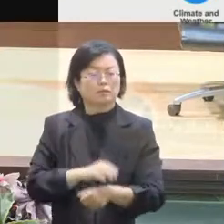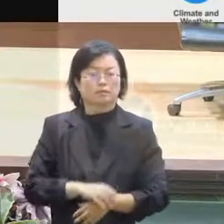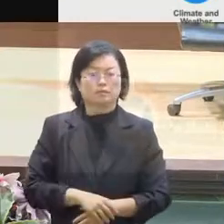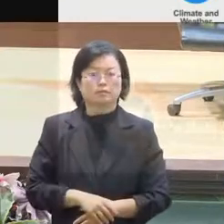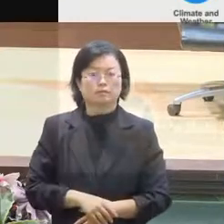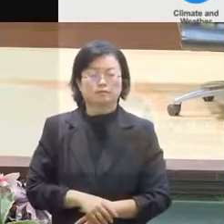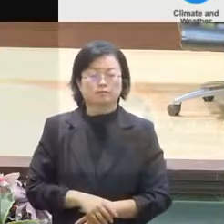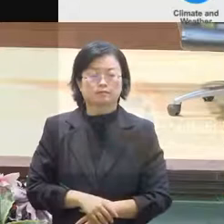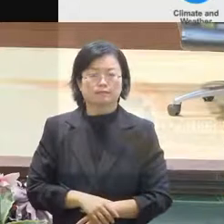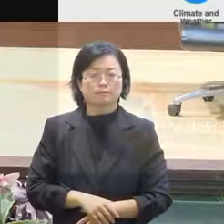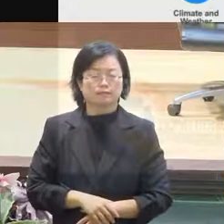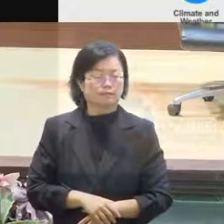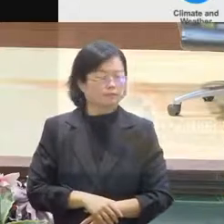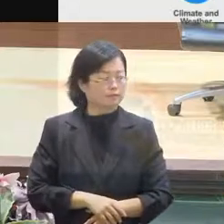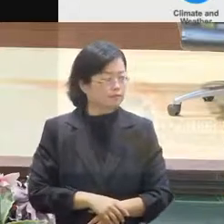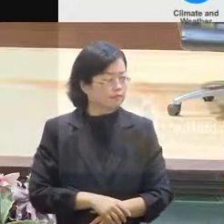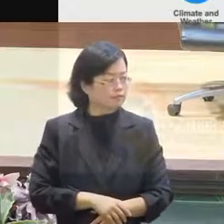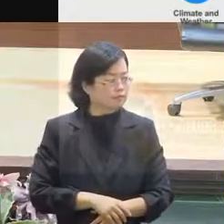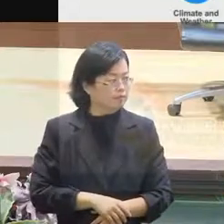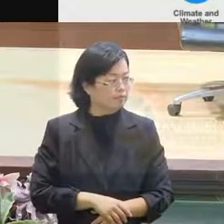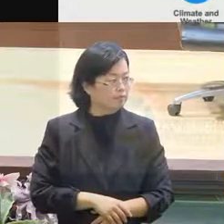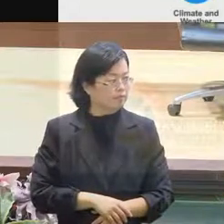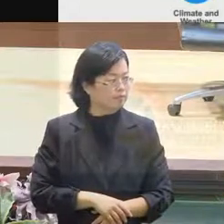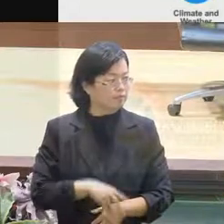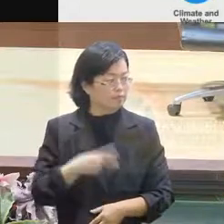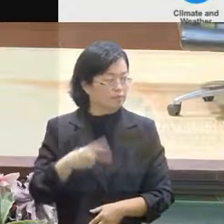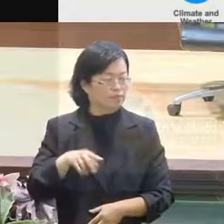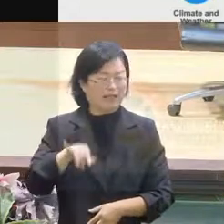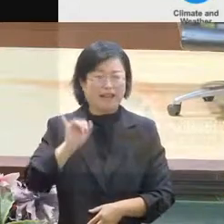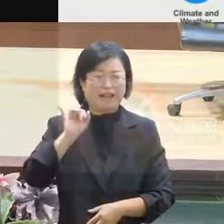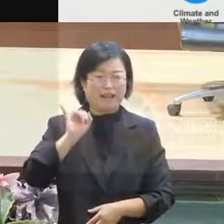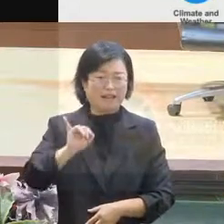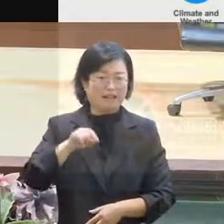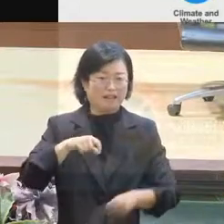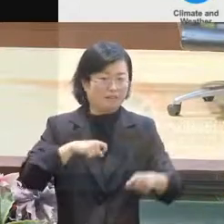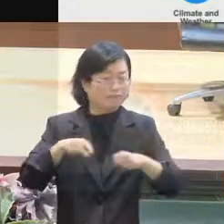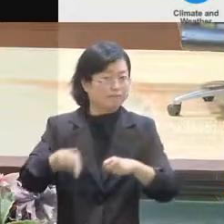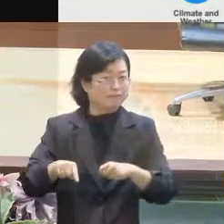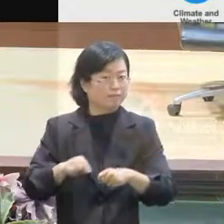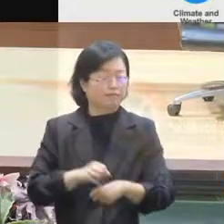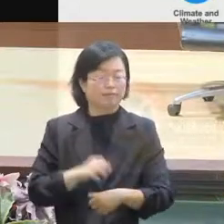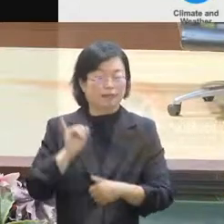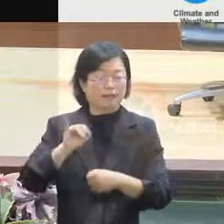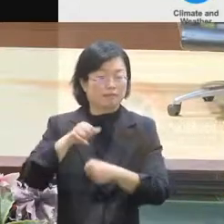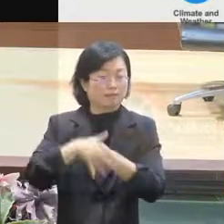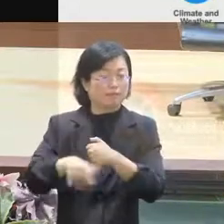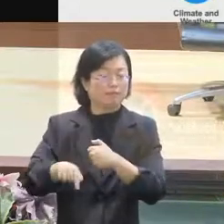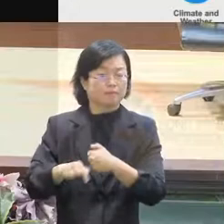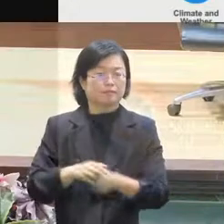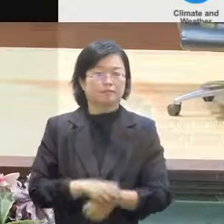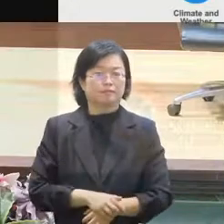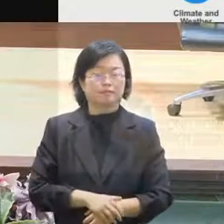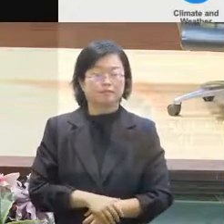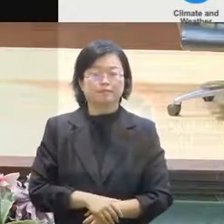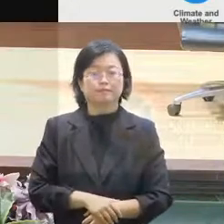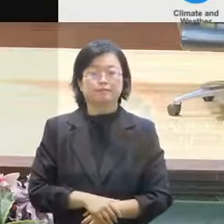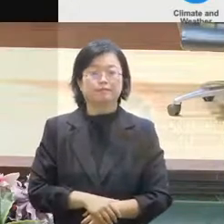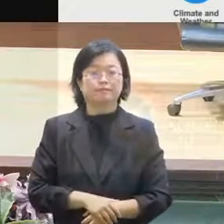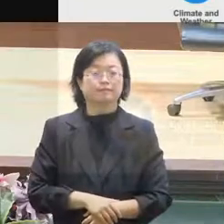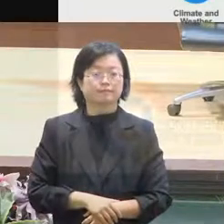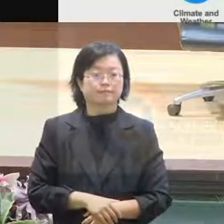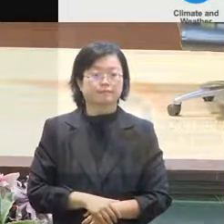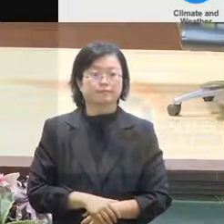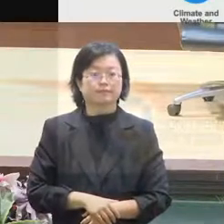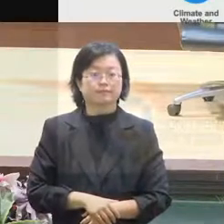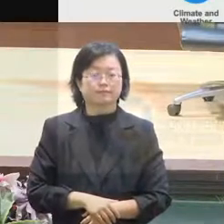Hong Kong Open Data Index 也比较跟其他的数据有点项目不太一样的地方呢，就是我们不